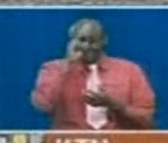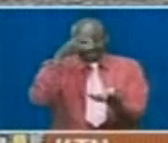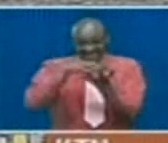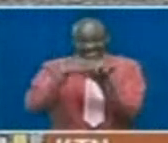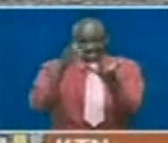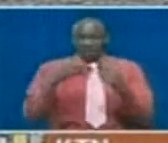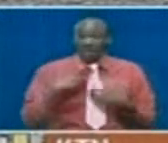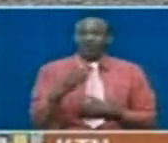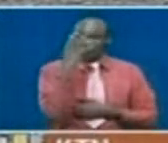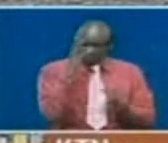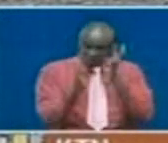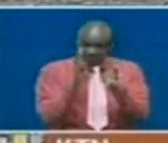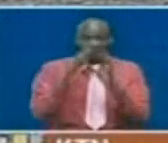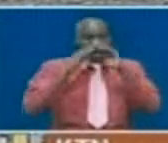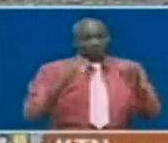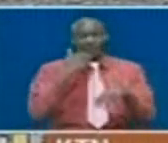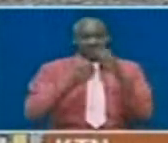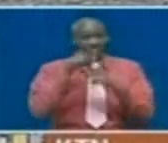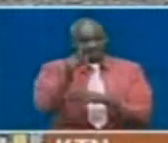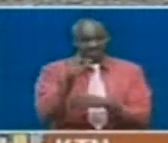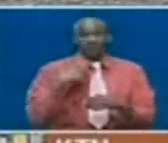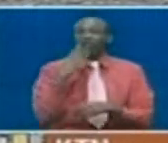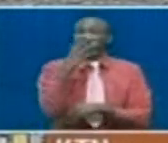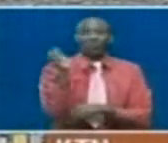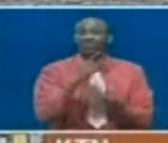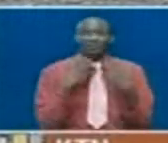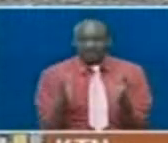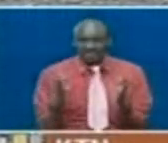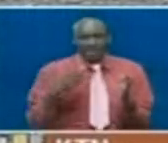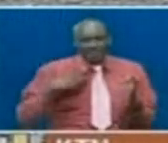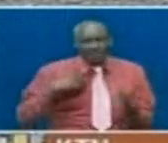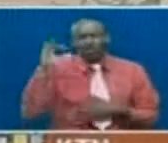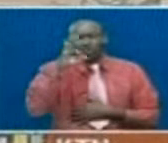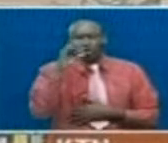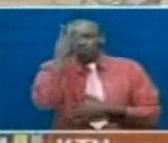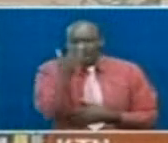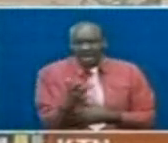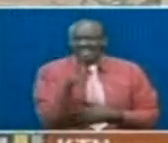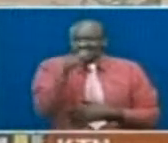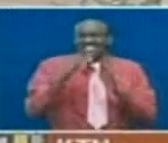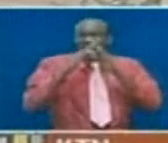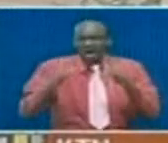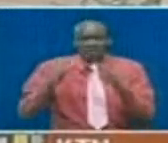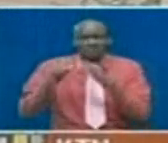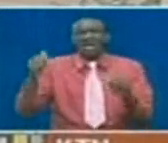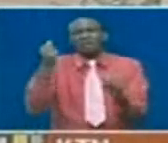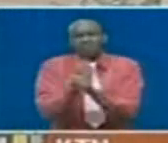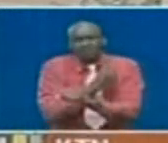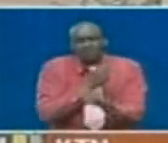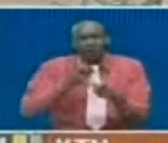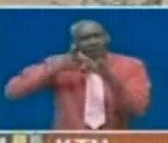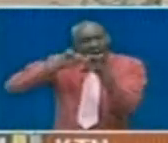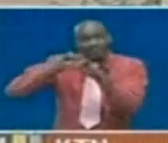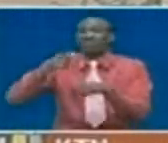nyumba 44 zimejengwa kwa muda wa miezi 4. Kinachosisimua zaidi ni kuwa nyumba hizi haziwezi kupenyeza